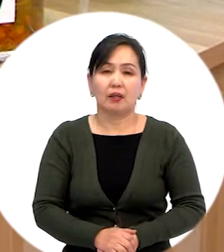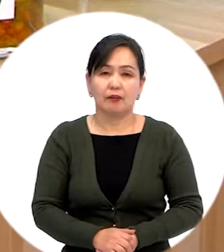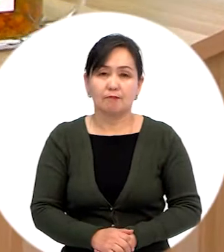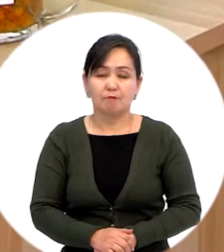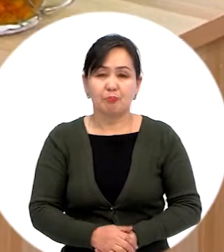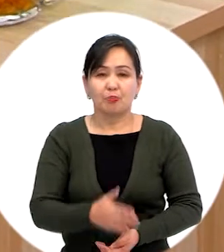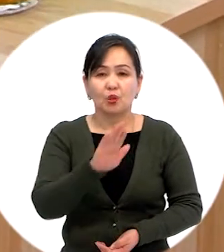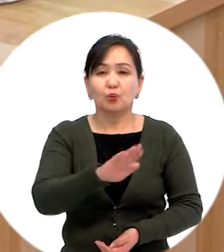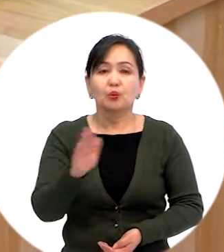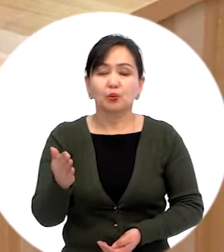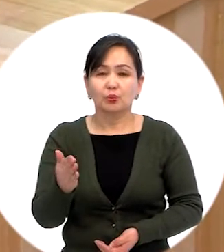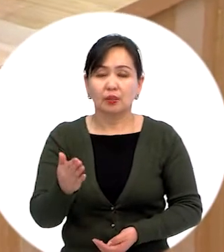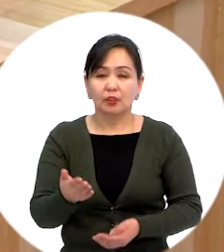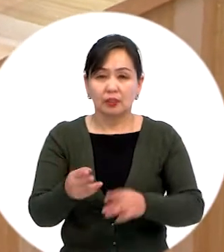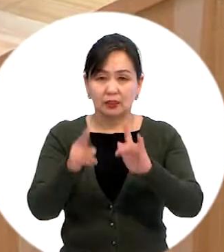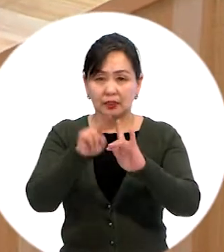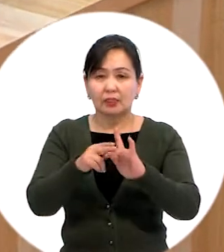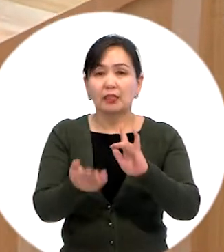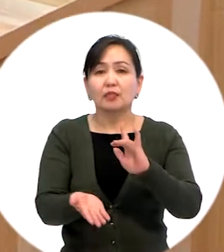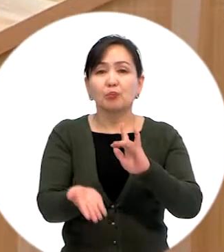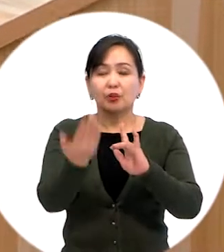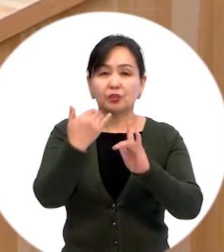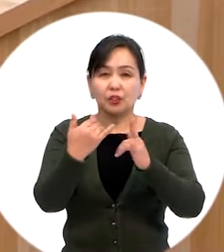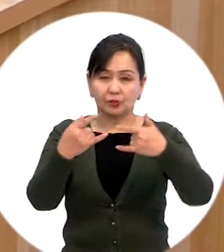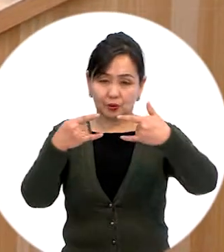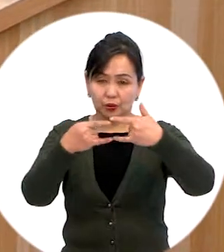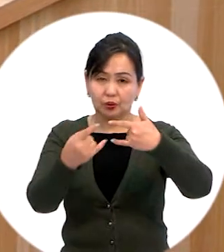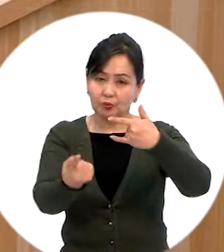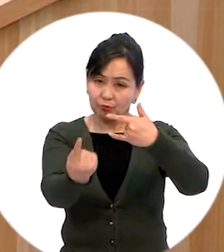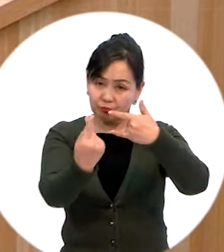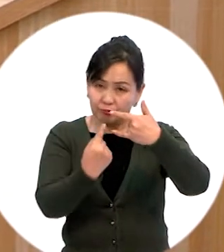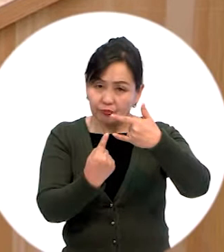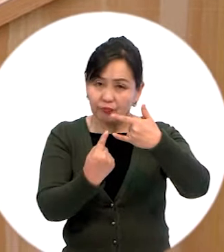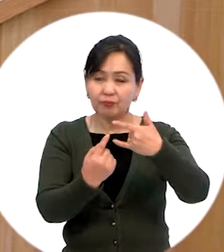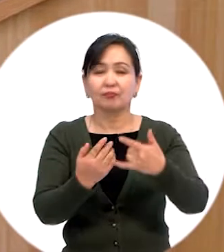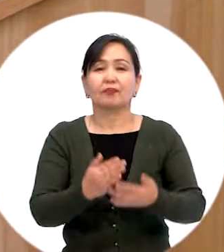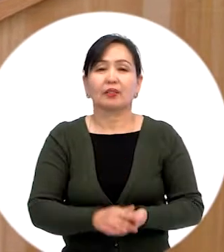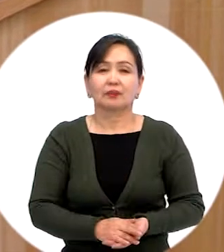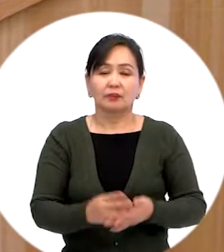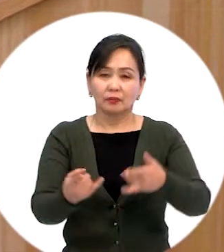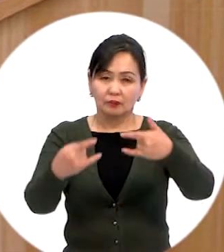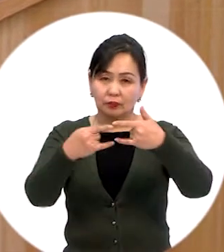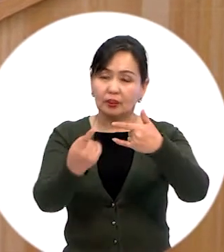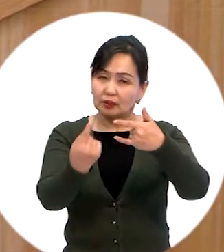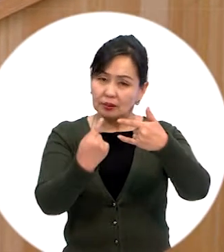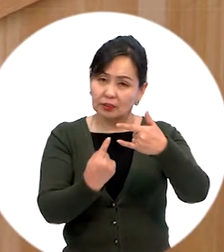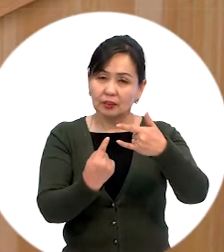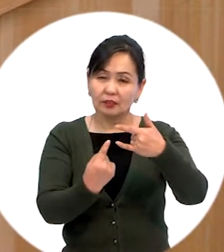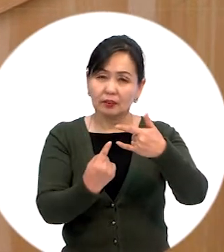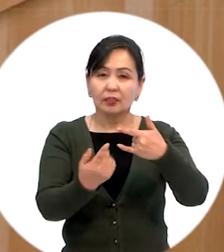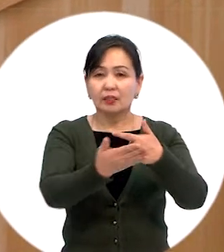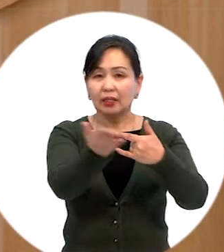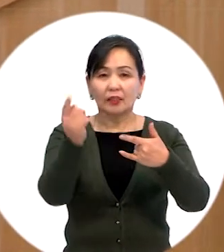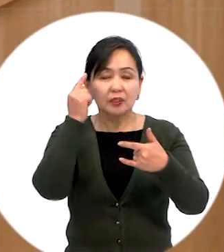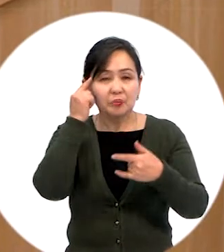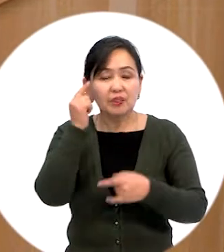За, хүүхдүүдээ суудлаасаа босоод дэлгэцэндээ ойртоод ирээрээ. За, дэлгэцэн дээр